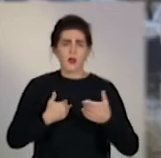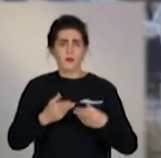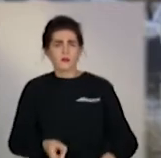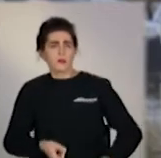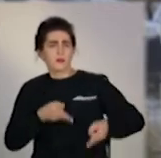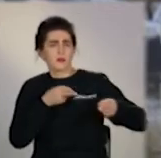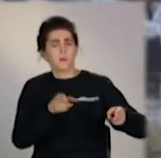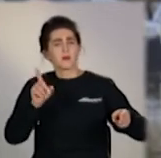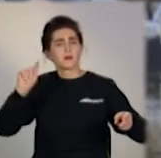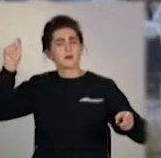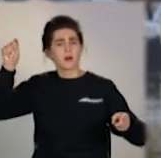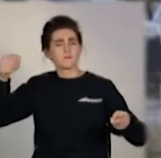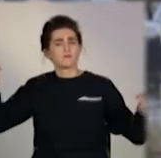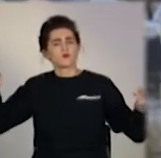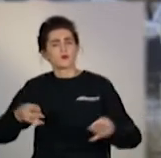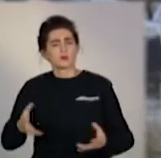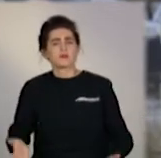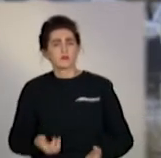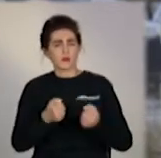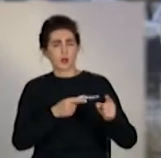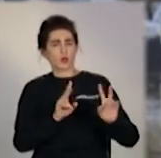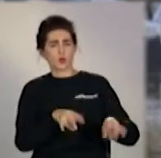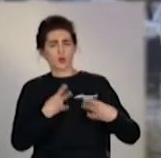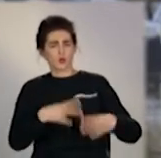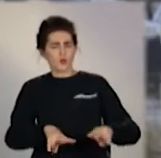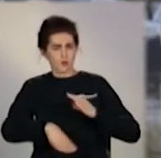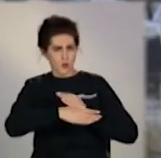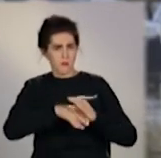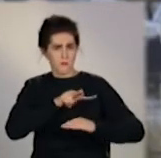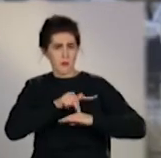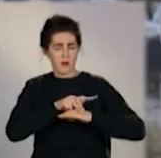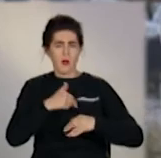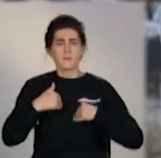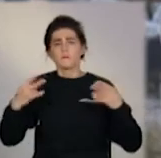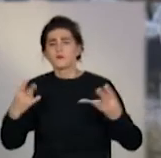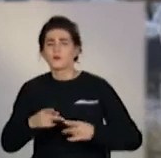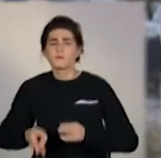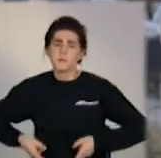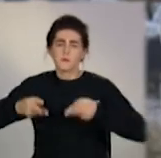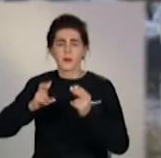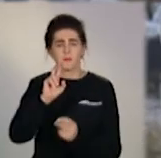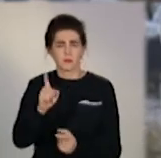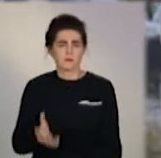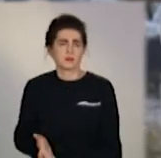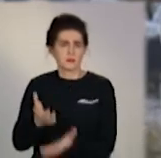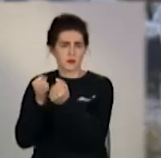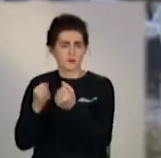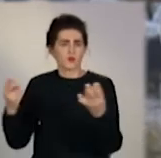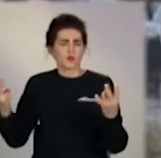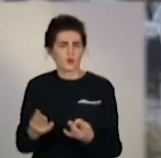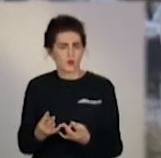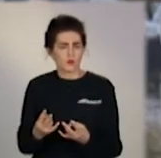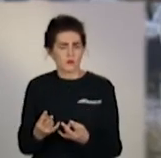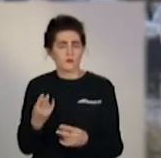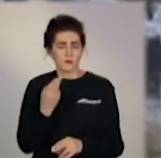на такий виклик, де не потрібна патрульна поліція, інша ситуація, де саме потрібен